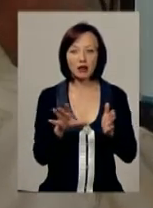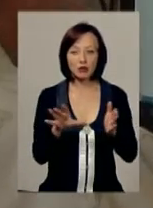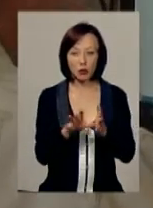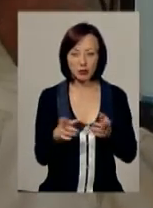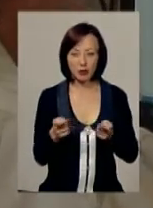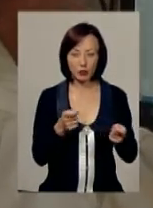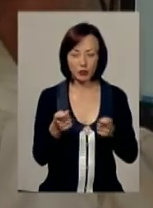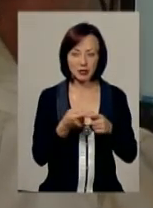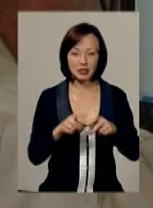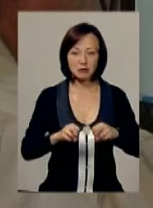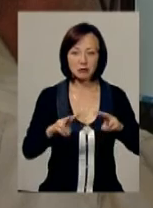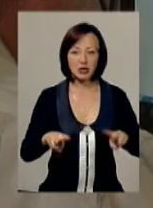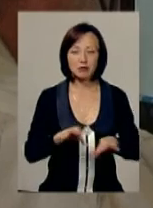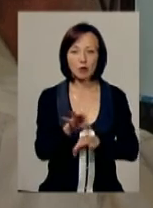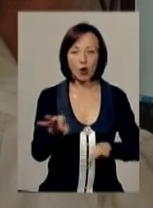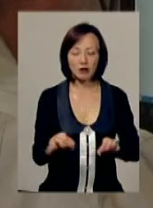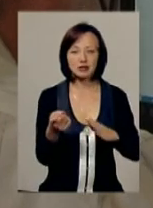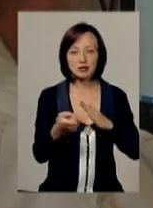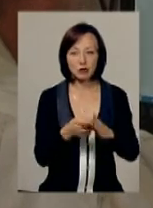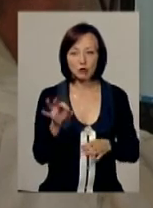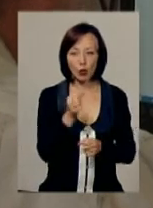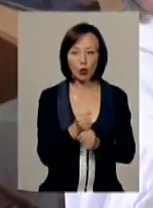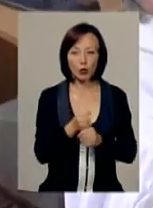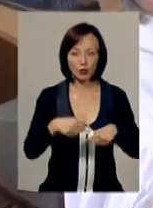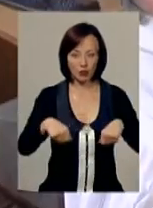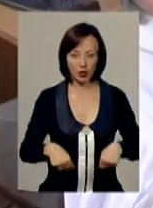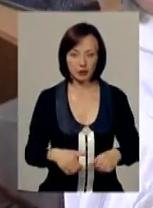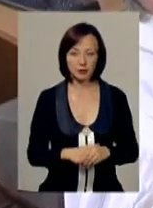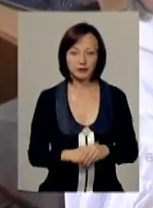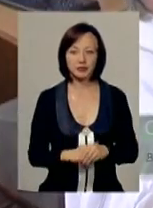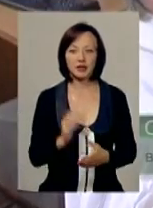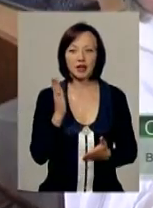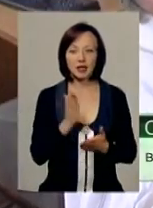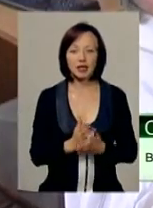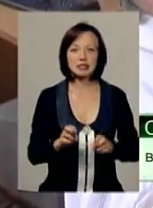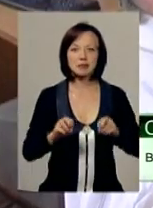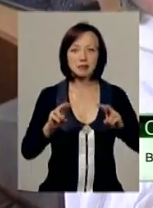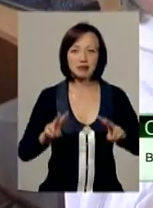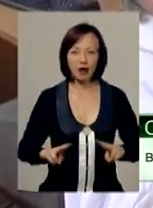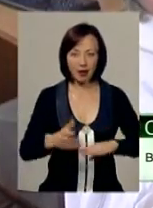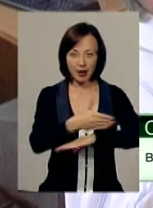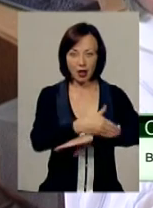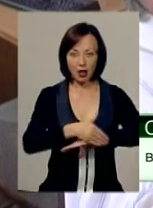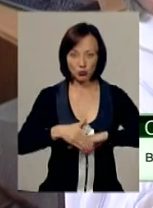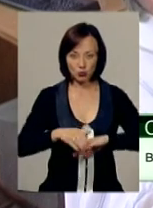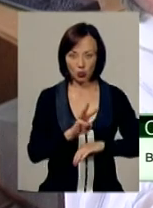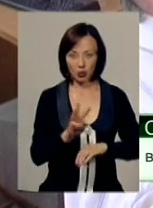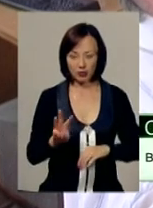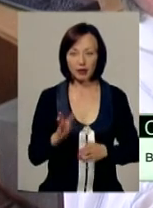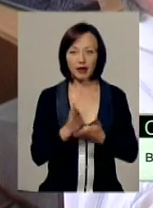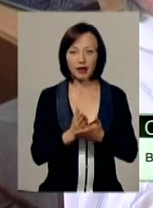врядуванням. Це спецпроект, де можна дізнатися про роботу влади. Є спеціальна сторінка, є навіть інформація, де